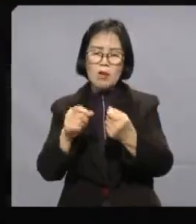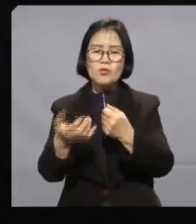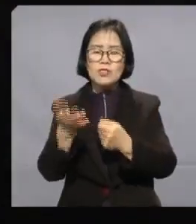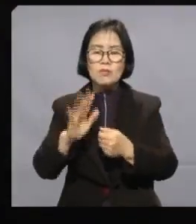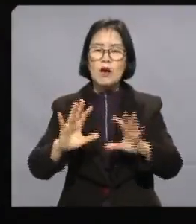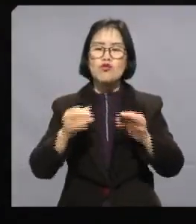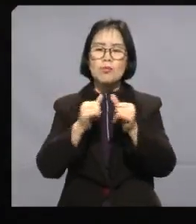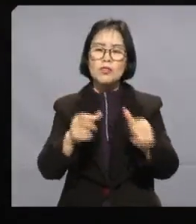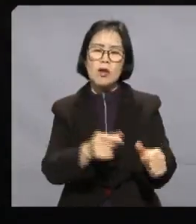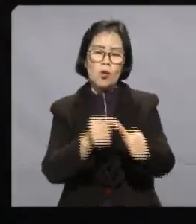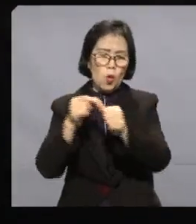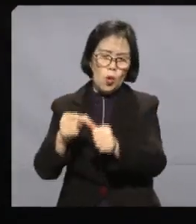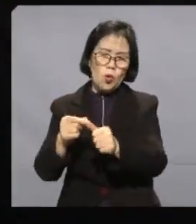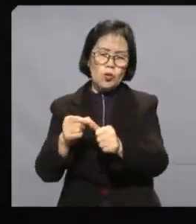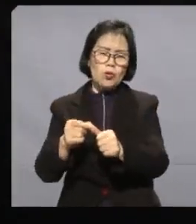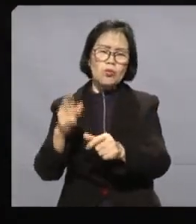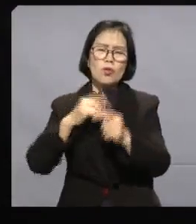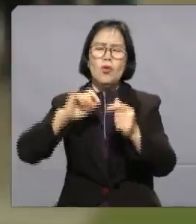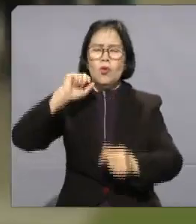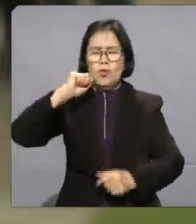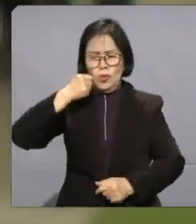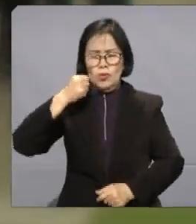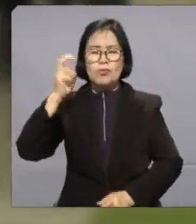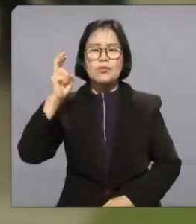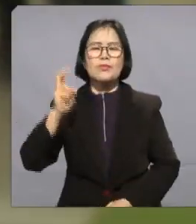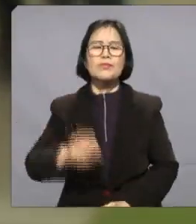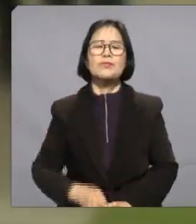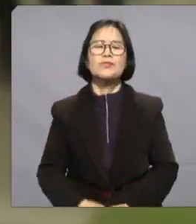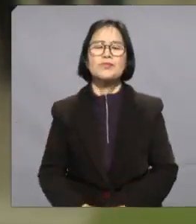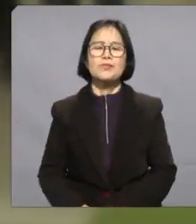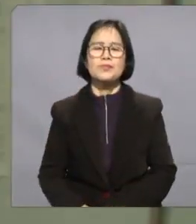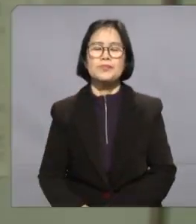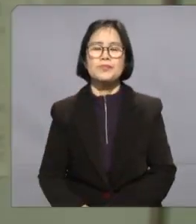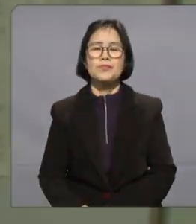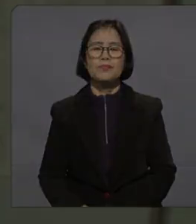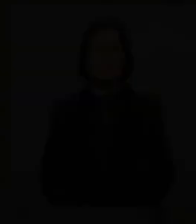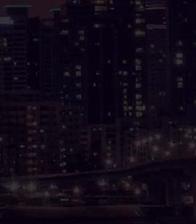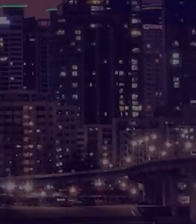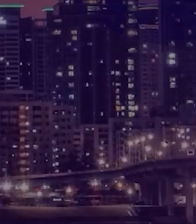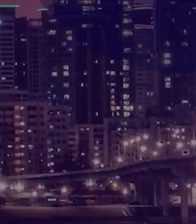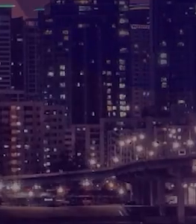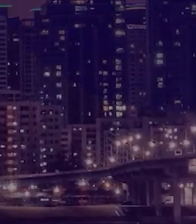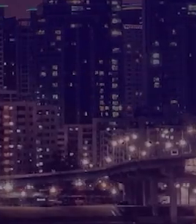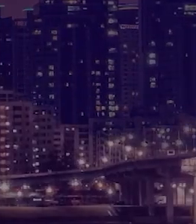국민들의 고용시장 그늘은 더 짙어집니다. OBS 뉴스 신송입니다.